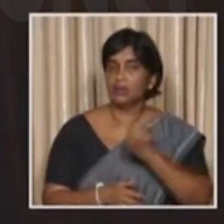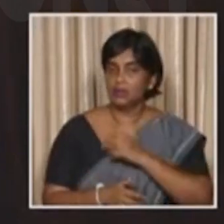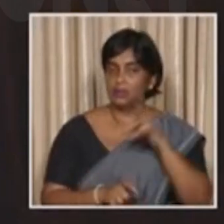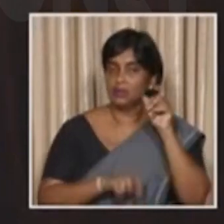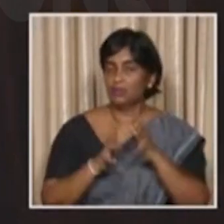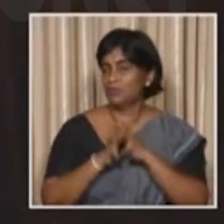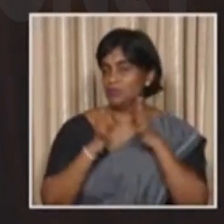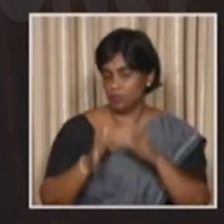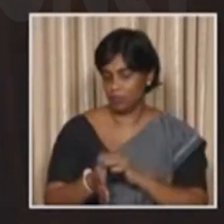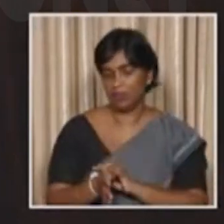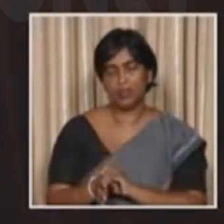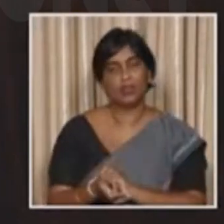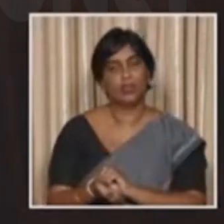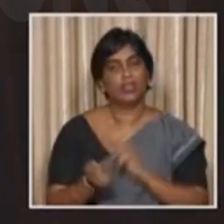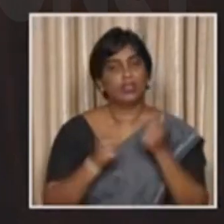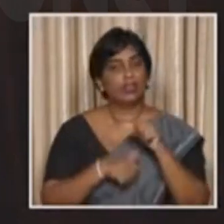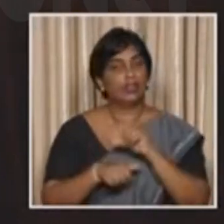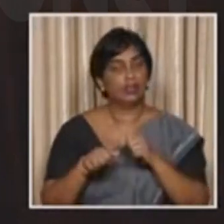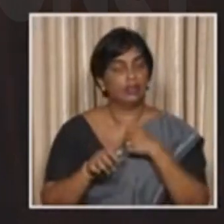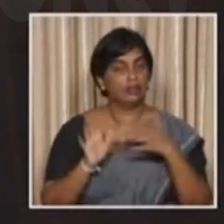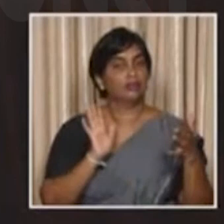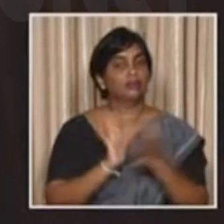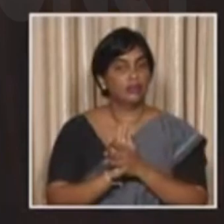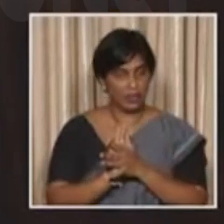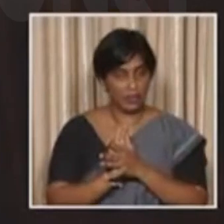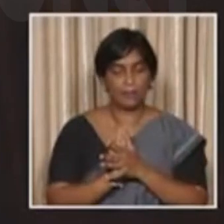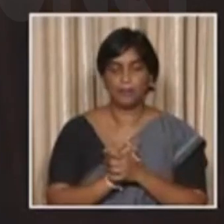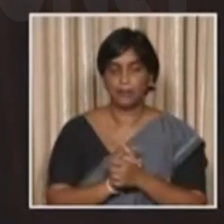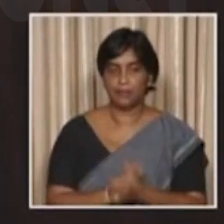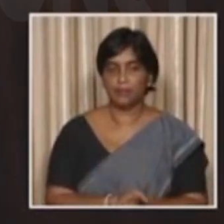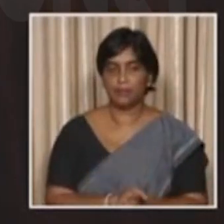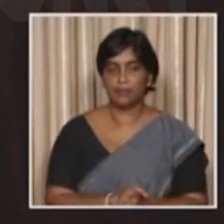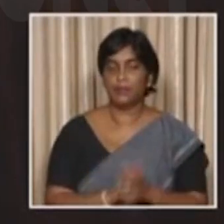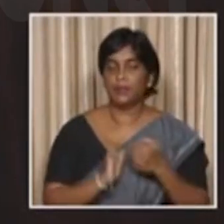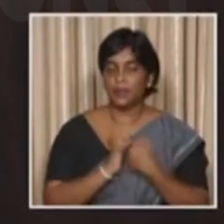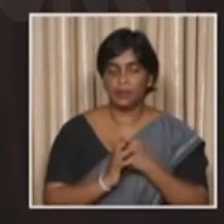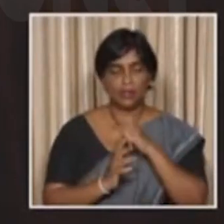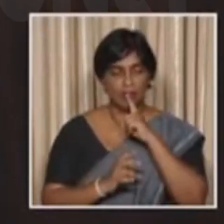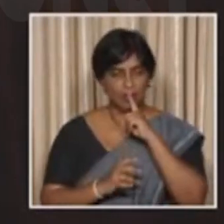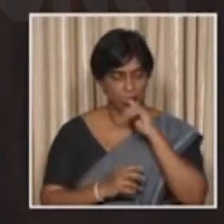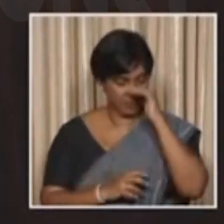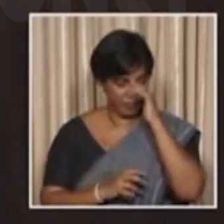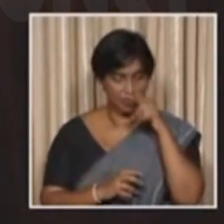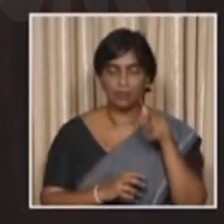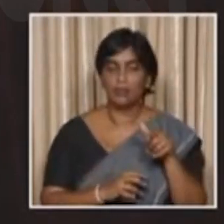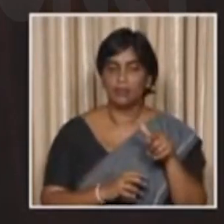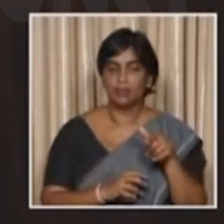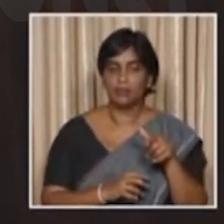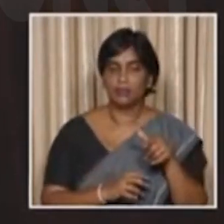පිරිස බොහොම දෙනෙක් ක්‍රිකට් ආයතනය සමග ලබදියාවක් තියෙන අය. ගරු කතානායකතුමනි